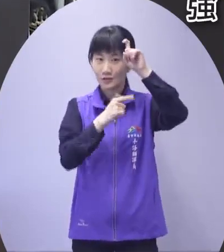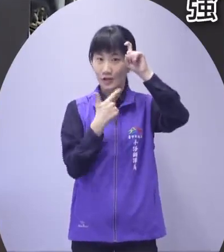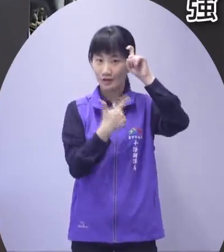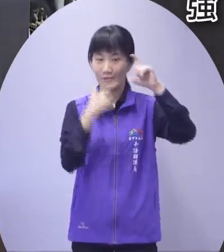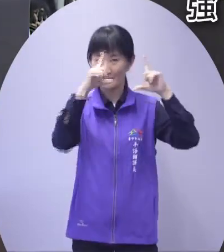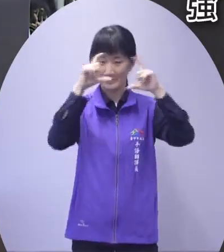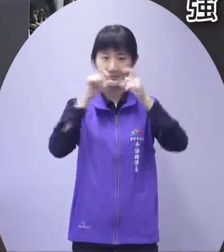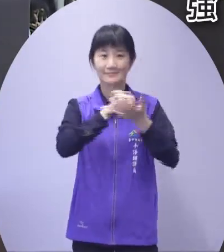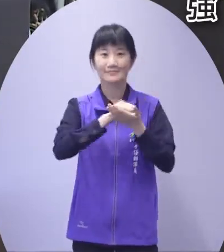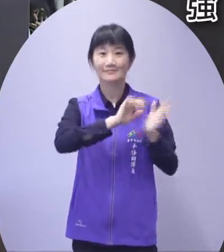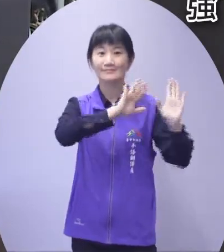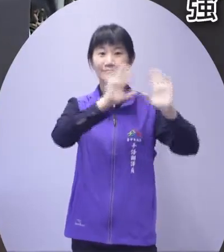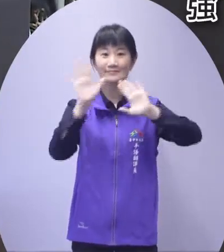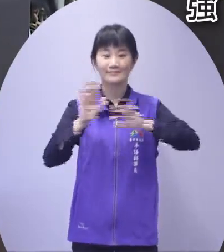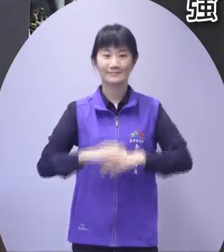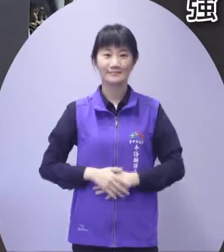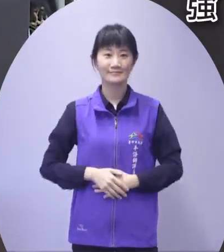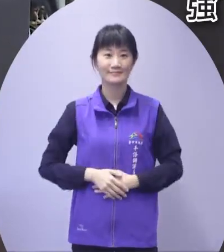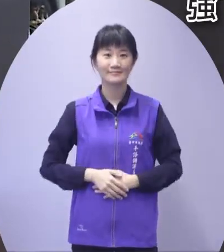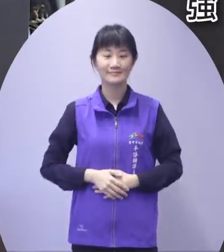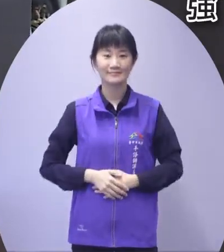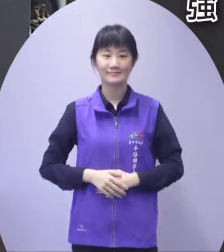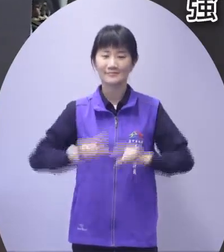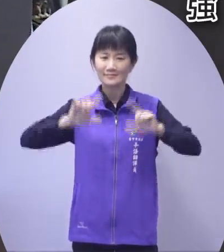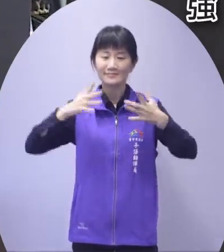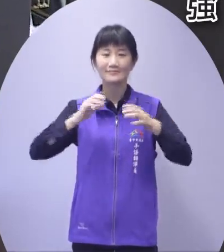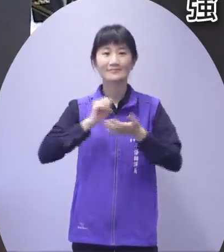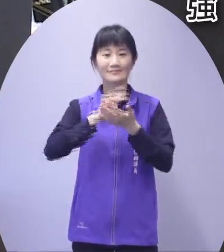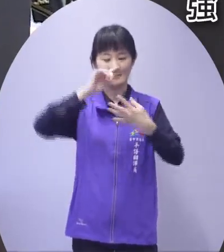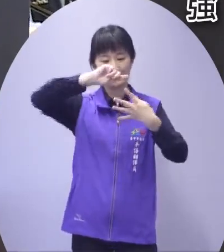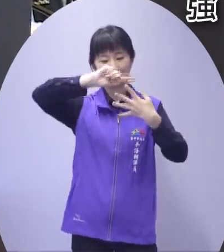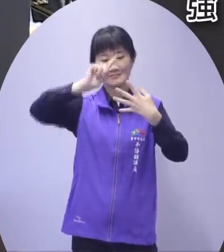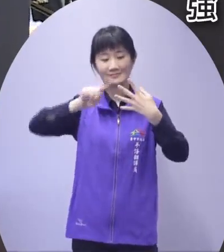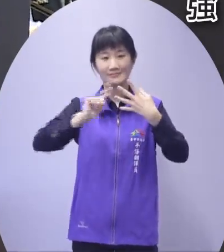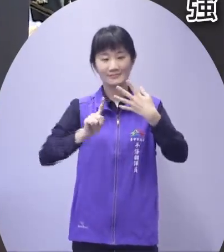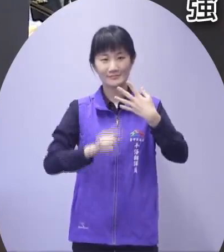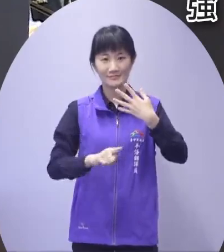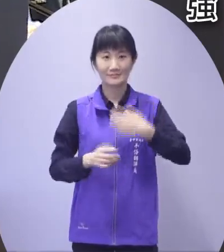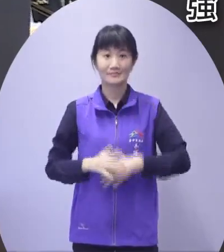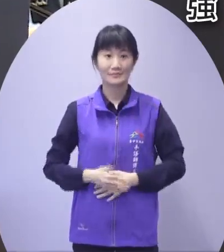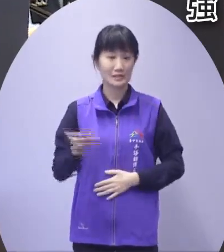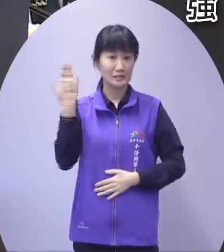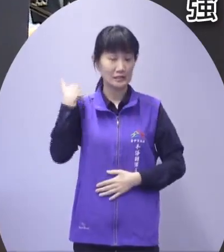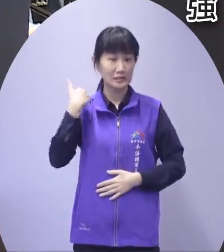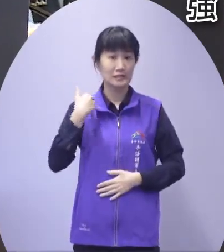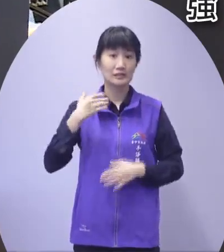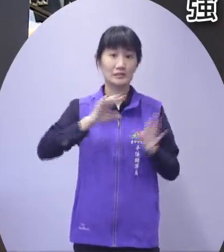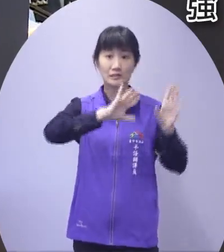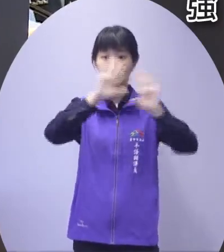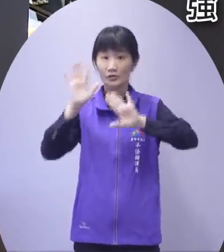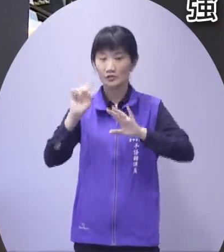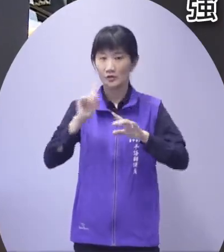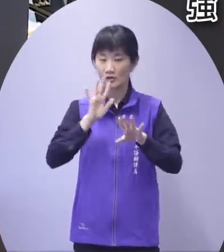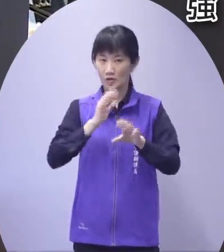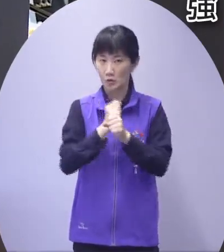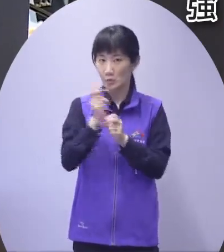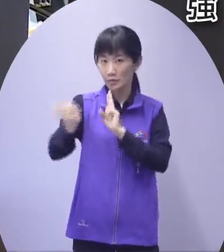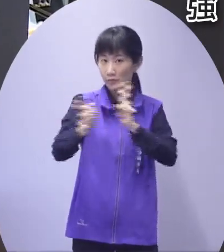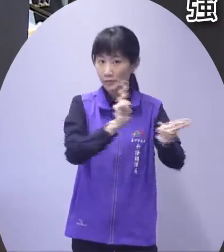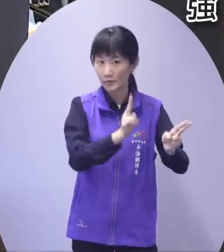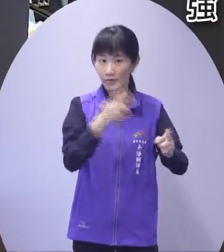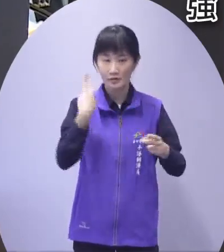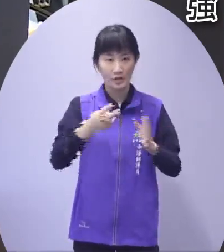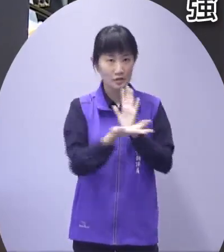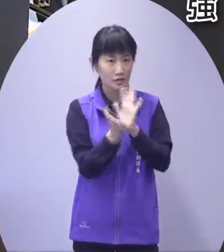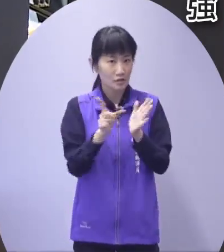形。那我报告大纲就是包括历年执行概况，还有活动各组分工及展期的规划，